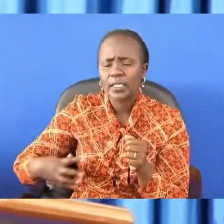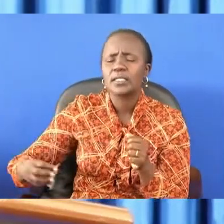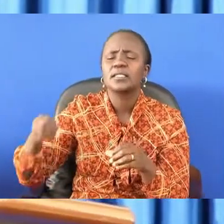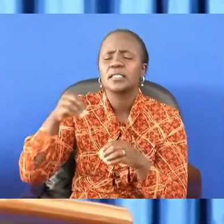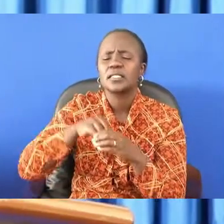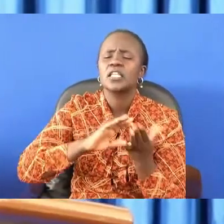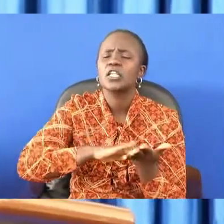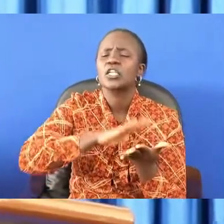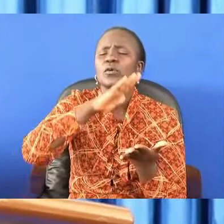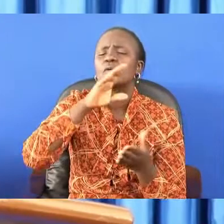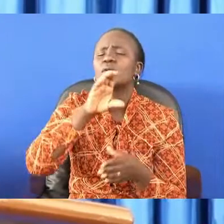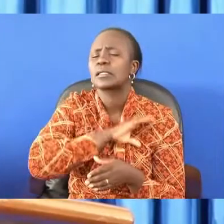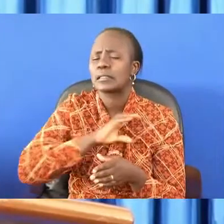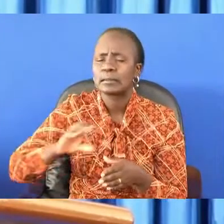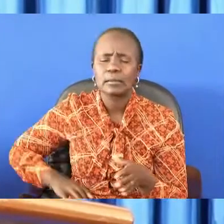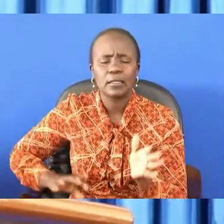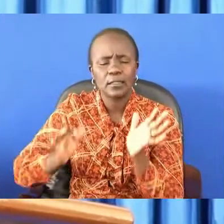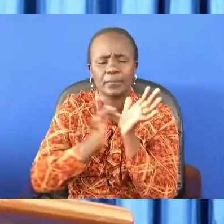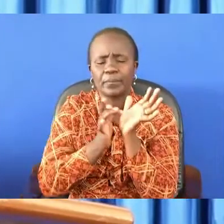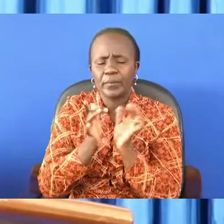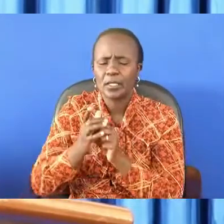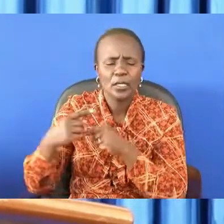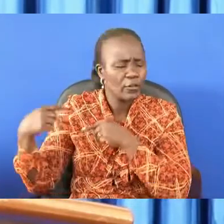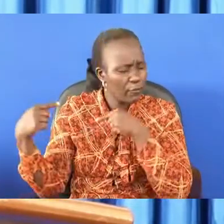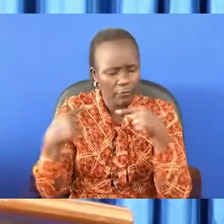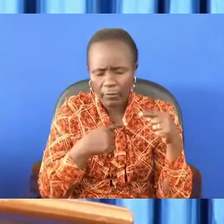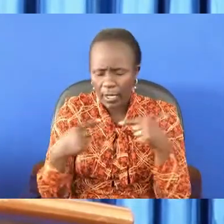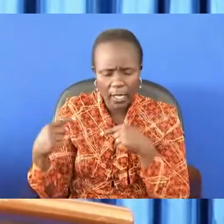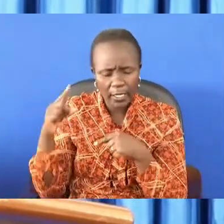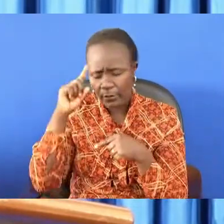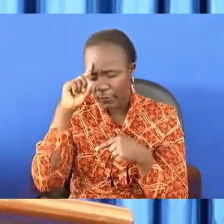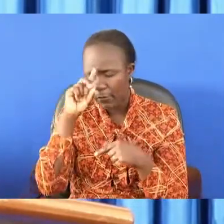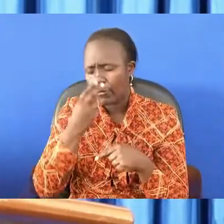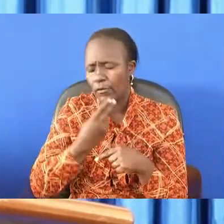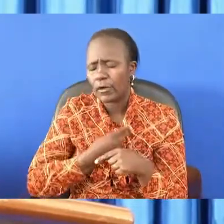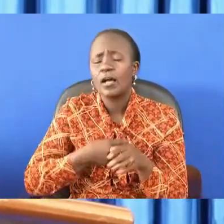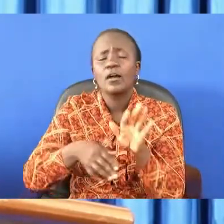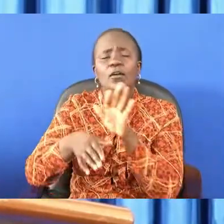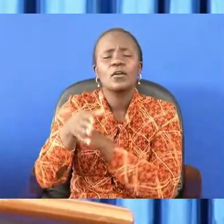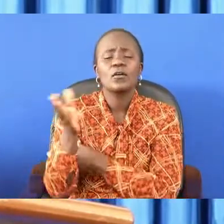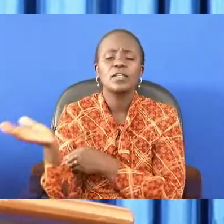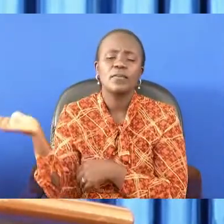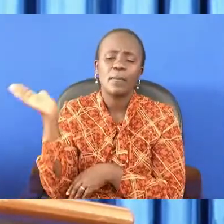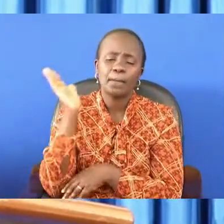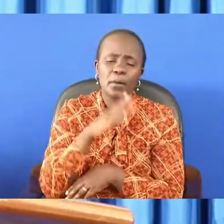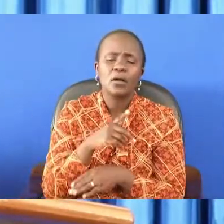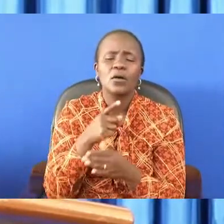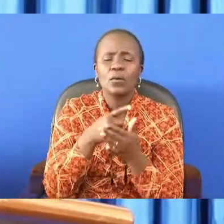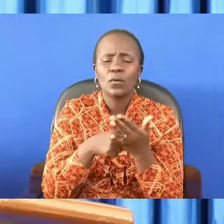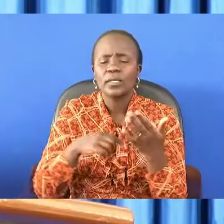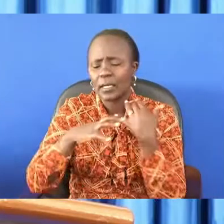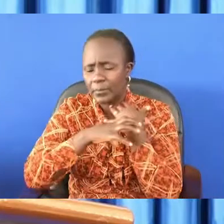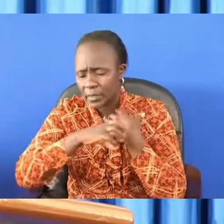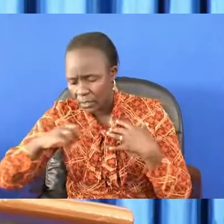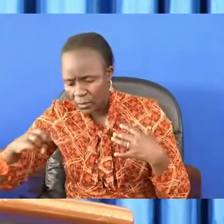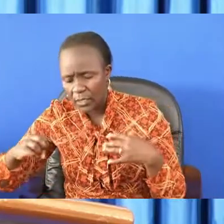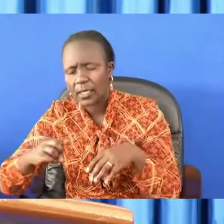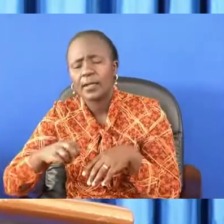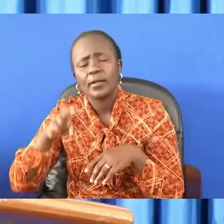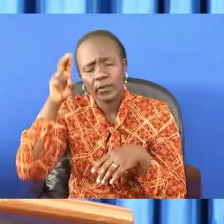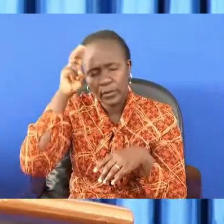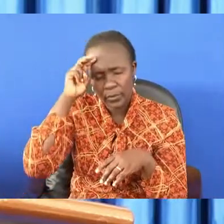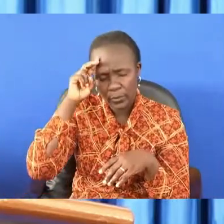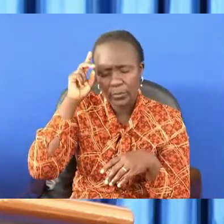ulio katika Kristo Yesu. Pigana Baba vita vyao, na hata Mungu kawarejeshe kile kimenyang'anywa na